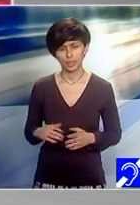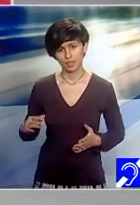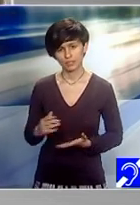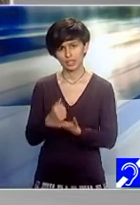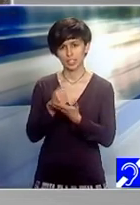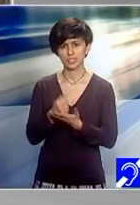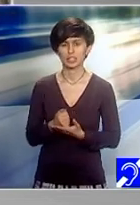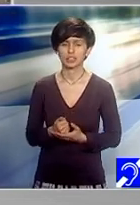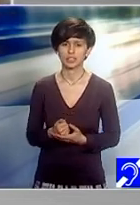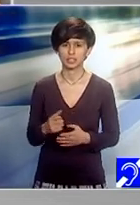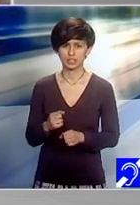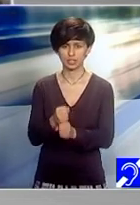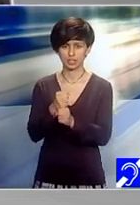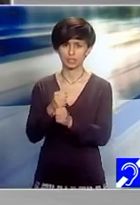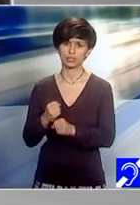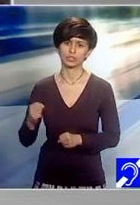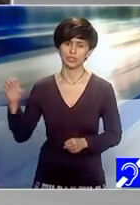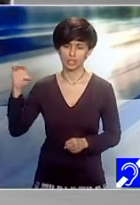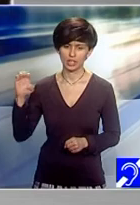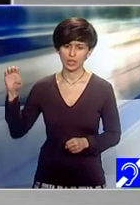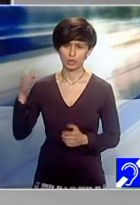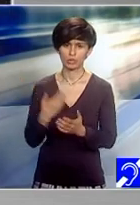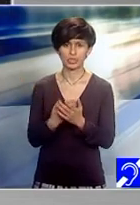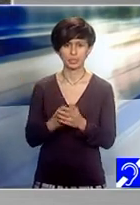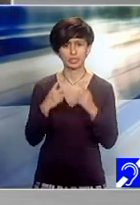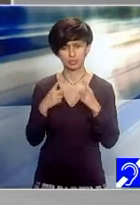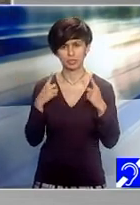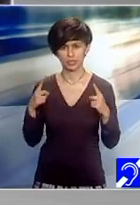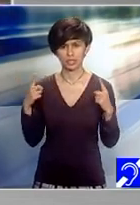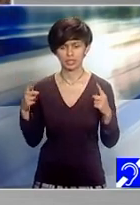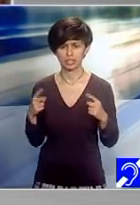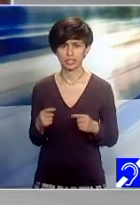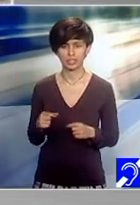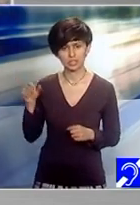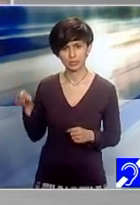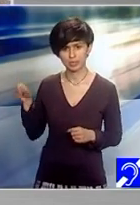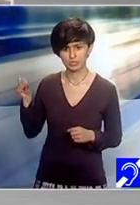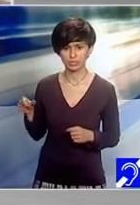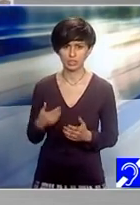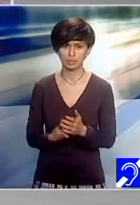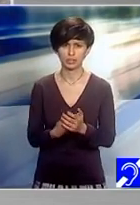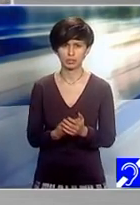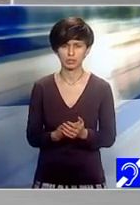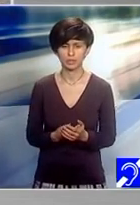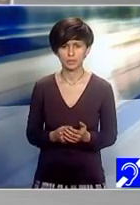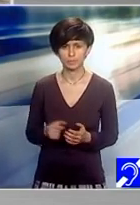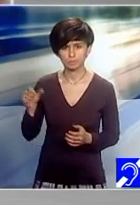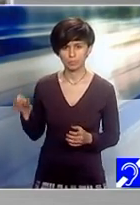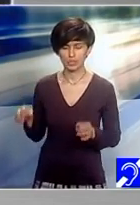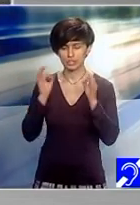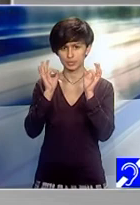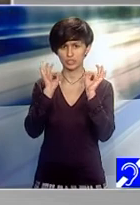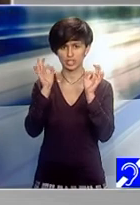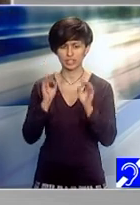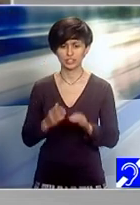fonduri europene Fișa-Pocu pentru training de personal, ați intuit foarte bine, pentru radiologi, pentru tehnicieni, pentru fizicieni implicați,